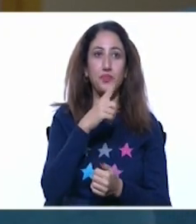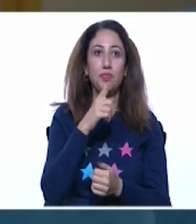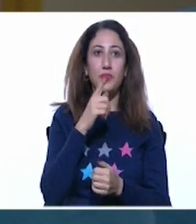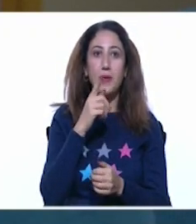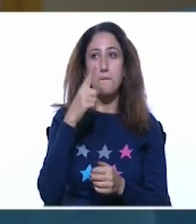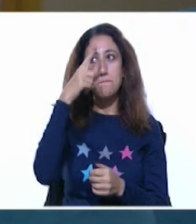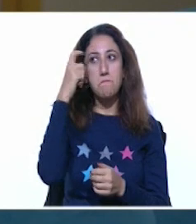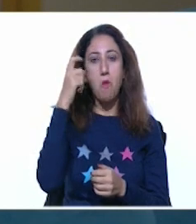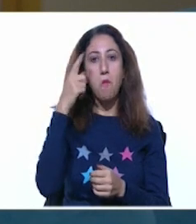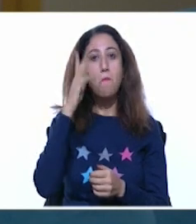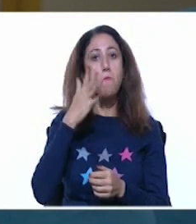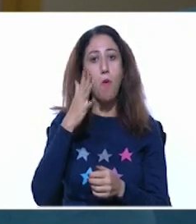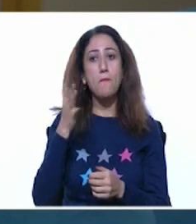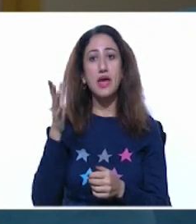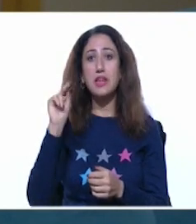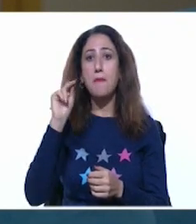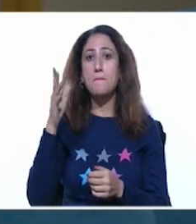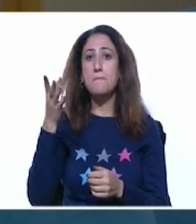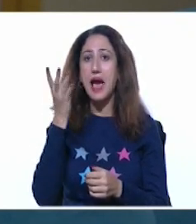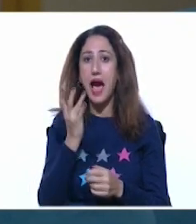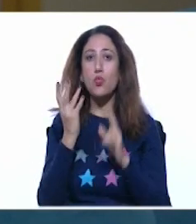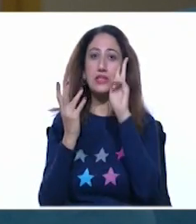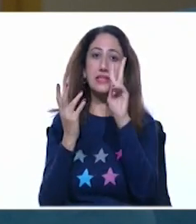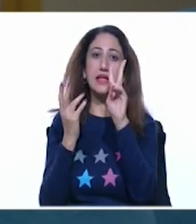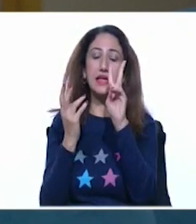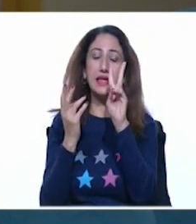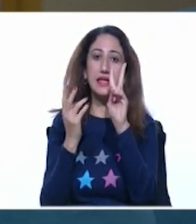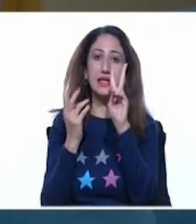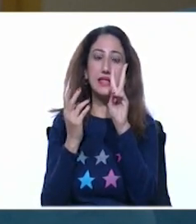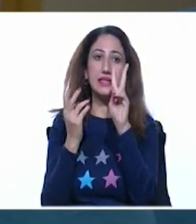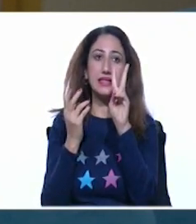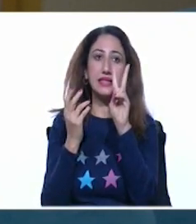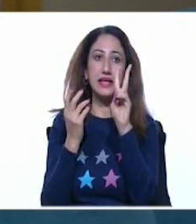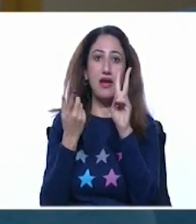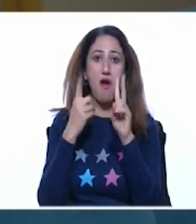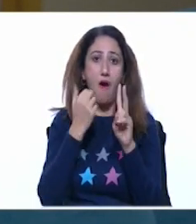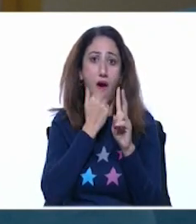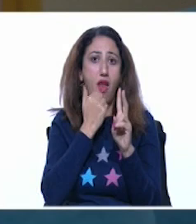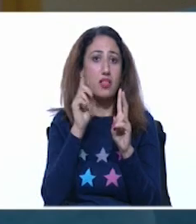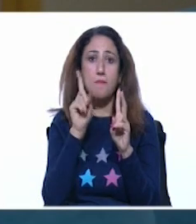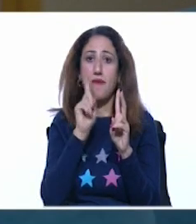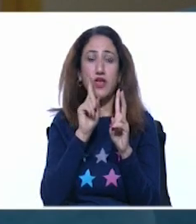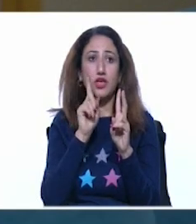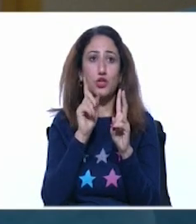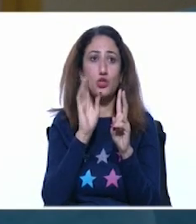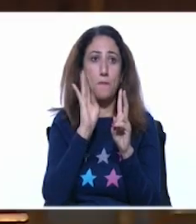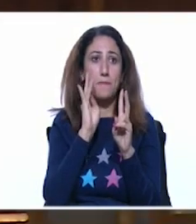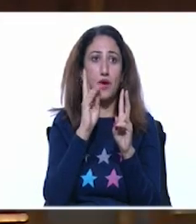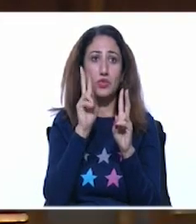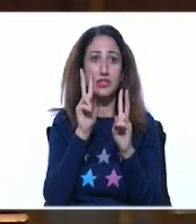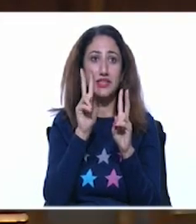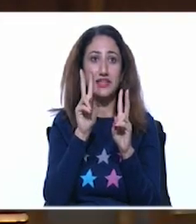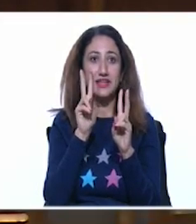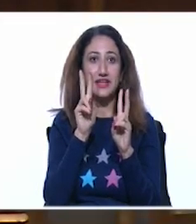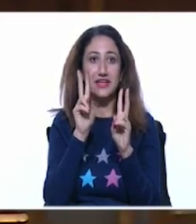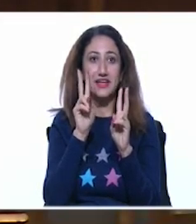اخويا، ممكن يكون واحد صاحبي عادي، واحد هو اتجوز اتنين يعني، هو ما غلطش يعني، ما عملش حاجه حرام. واحد ندل كده برضه يا مصطفى؟